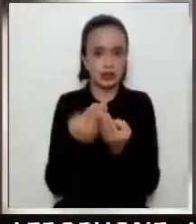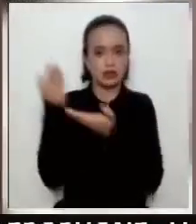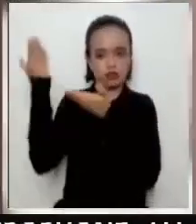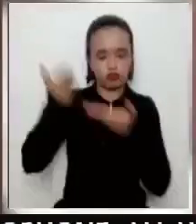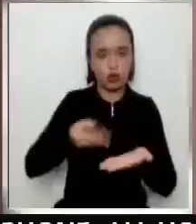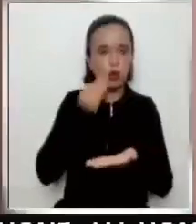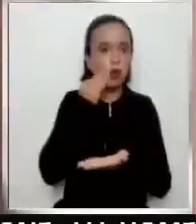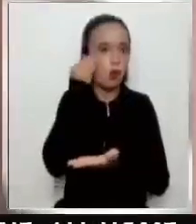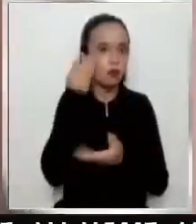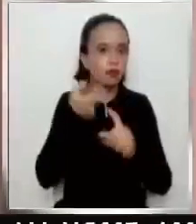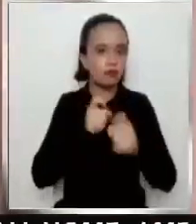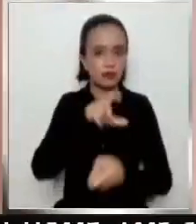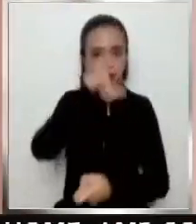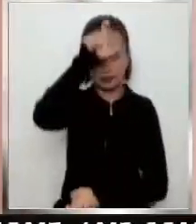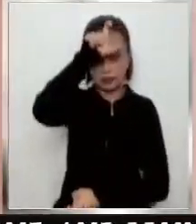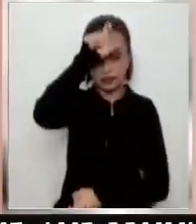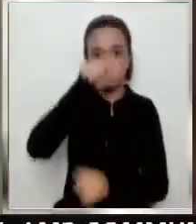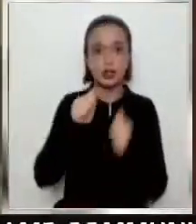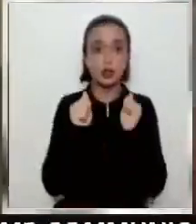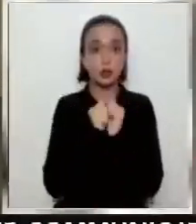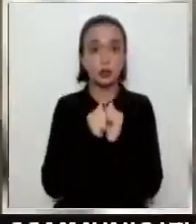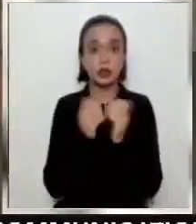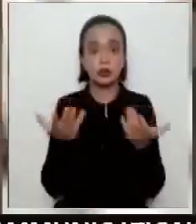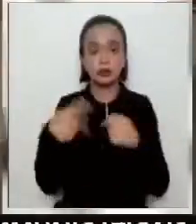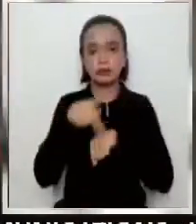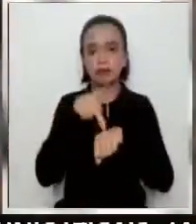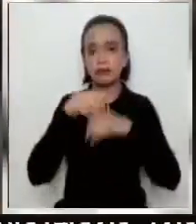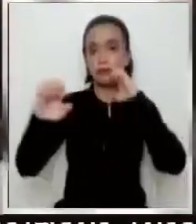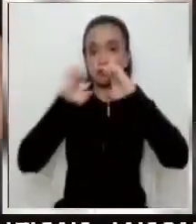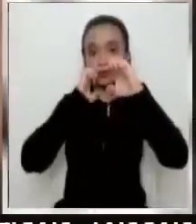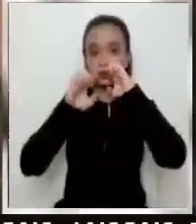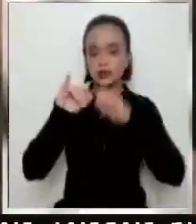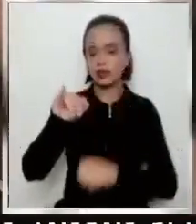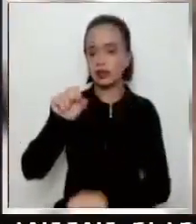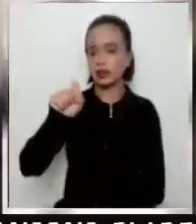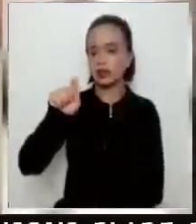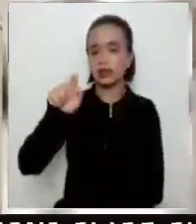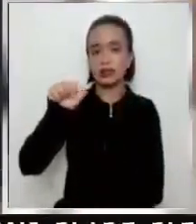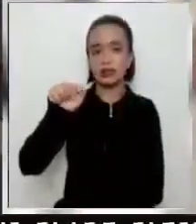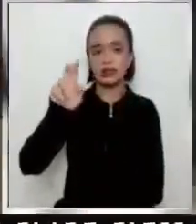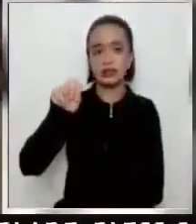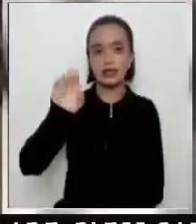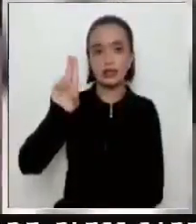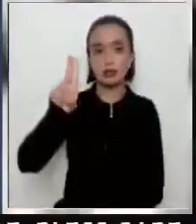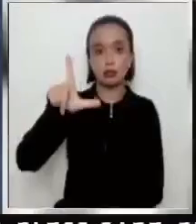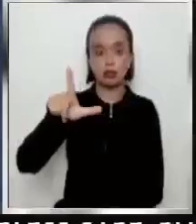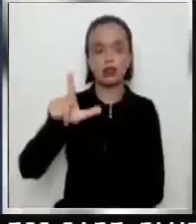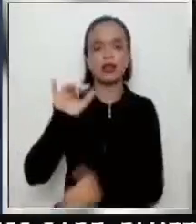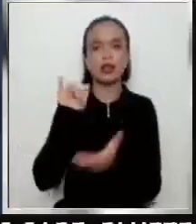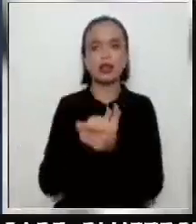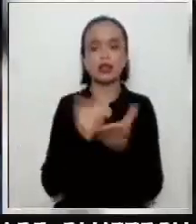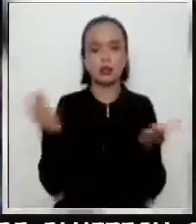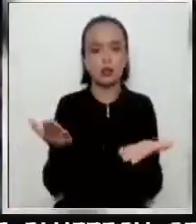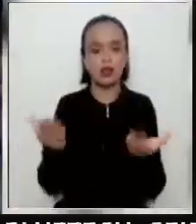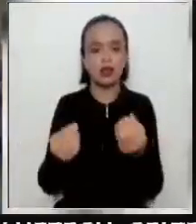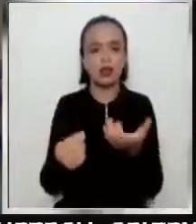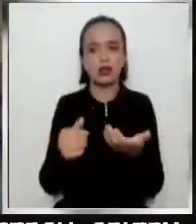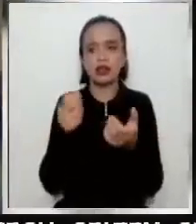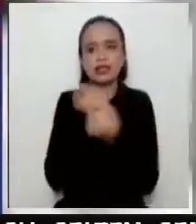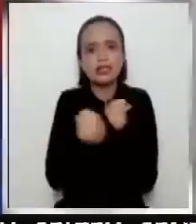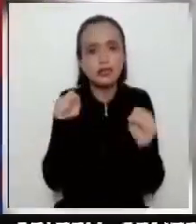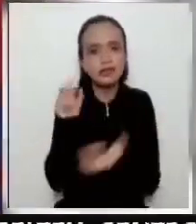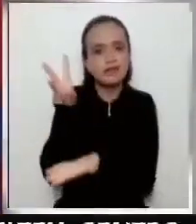sa mga nasa shelter ng Philippine Embassy sa Istanbul, kung saan sila lumikas mula sa mga lugar na tinamaan ng matinding lindol 3 linggo na ang